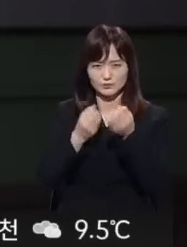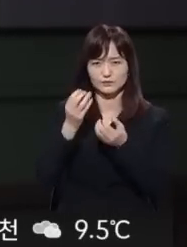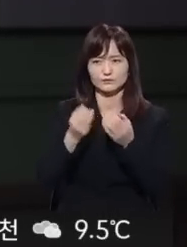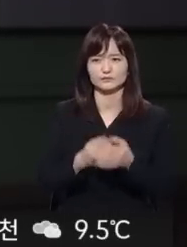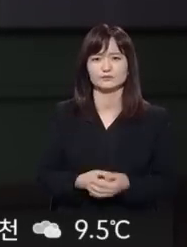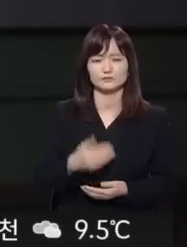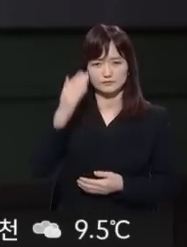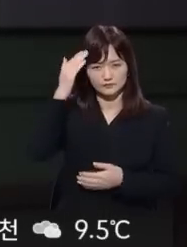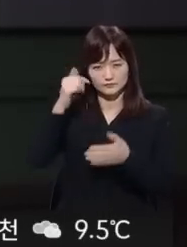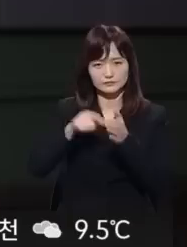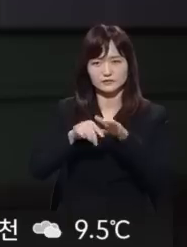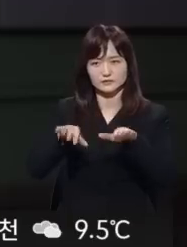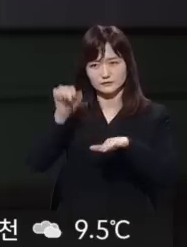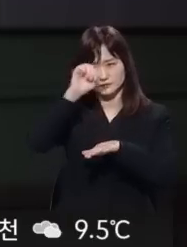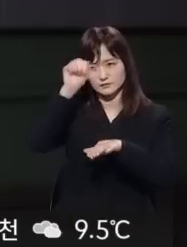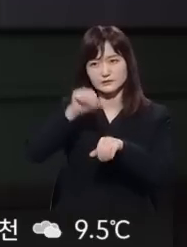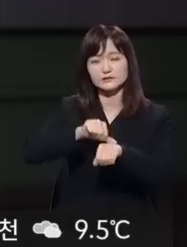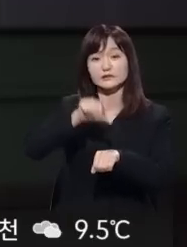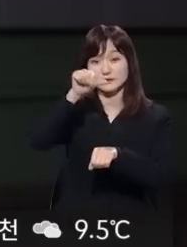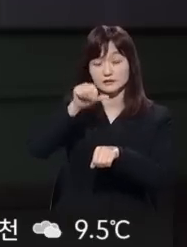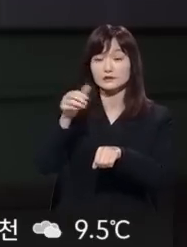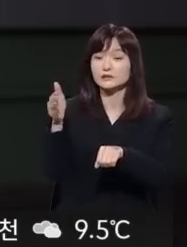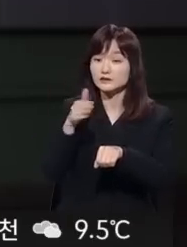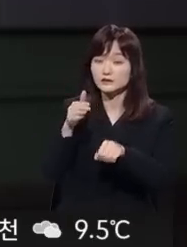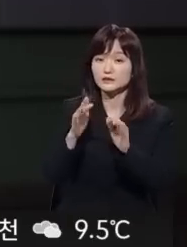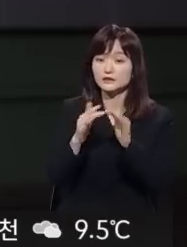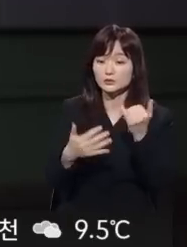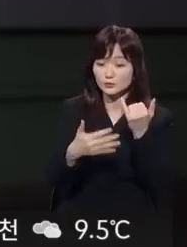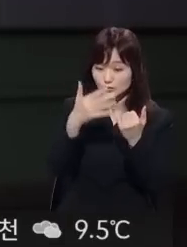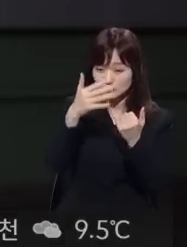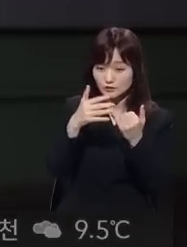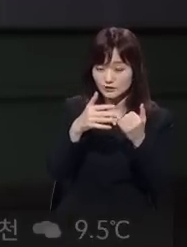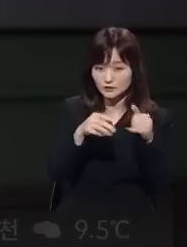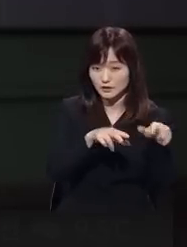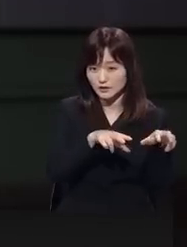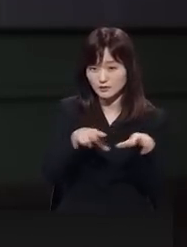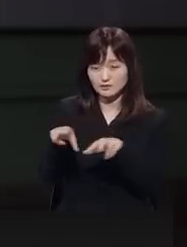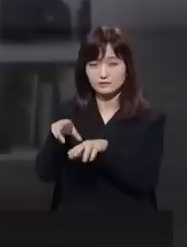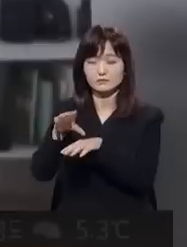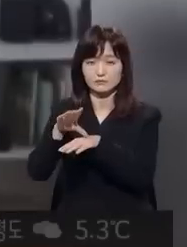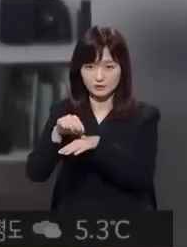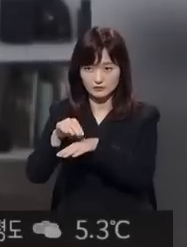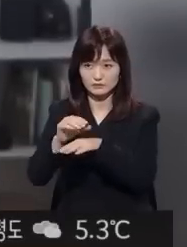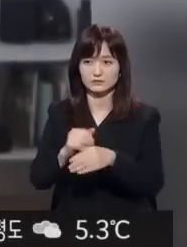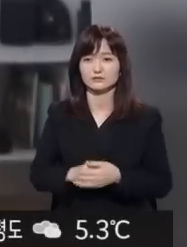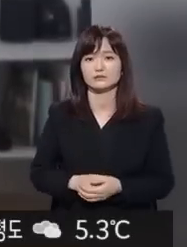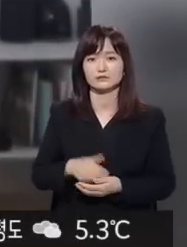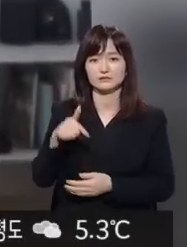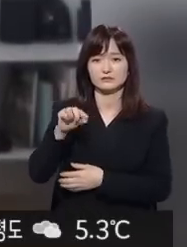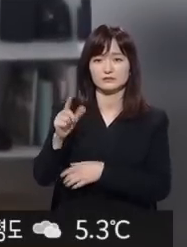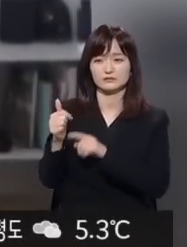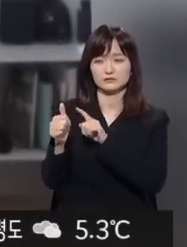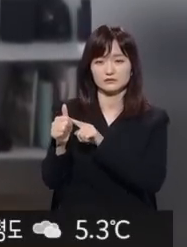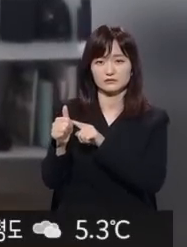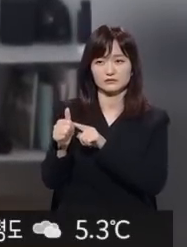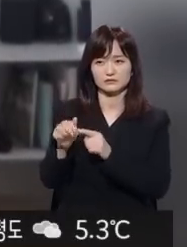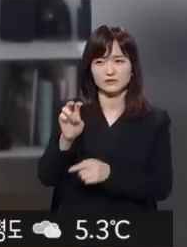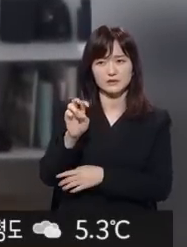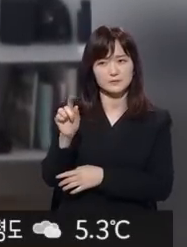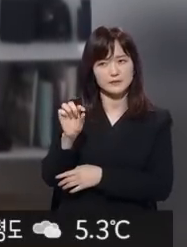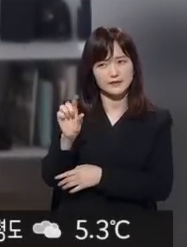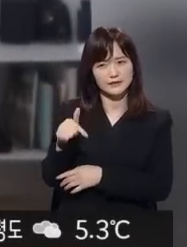우리 시각으로 오늘 새벽 5시쯤에도 유튜브 통해서 생방송을 시작을 했습니다 그런데 전시는요 마약으로 추정이